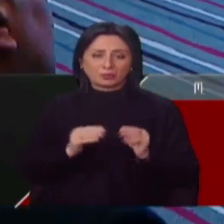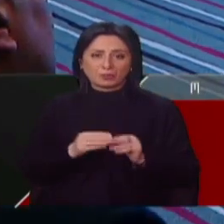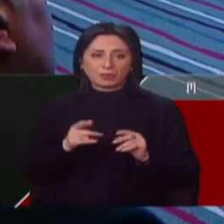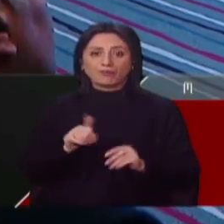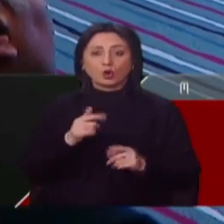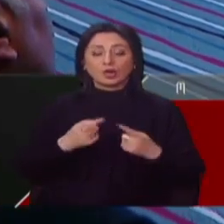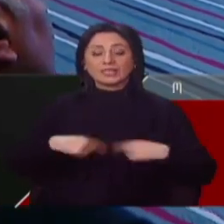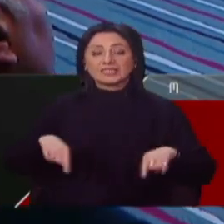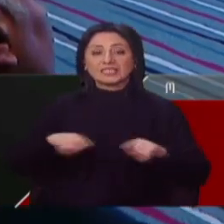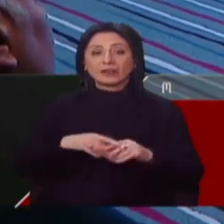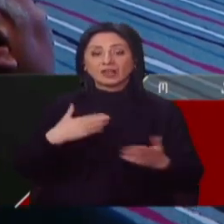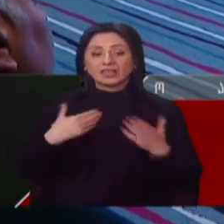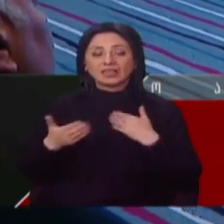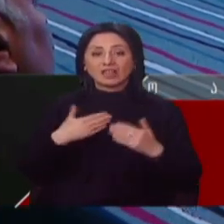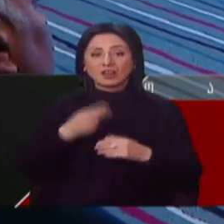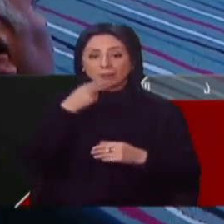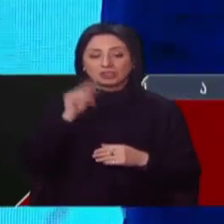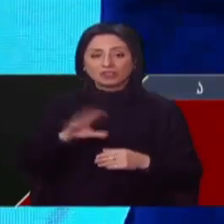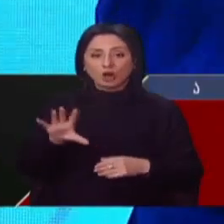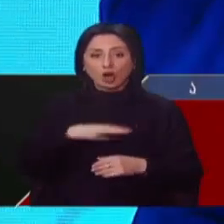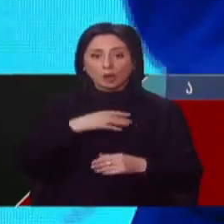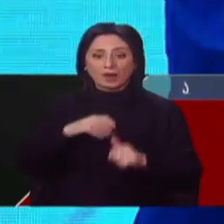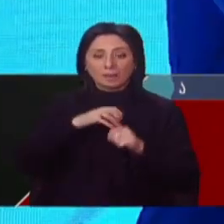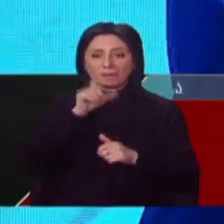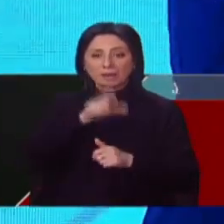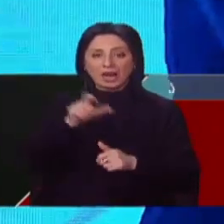როგორია საზოგადოების დამოკიდებულება მსჯავრდებული ყოფილი